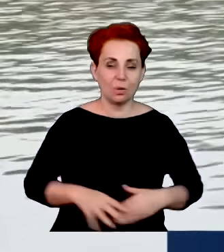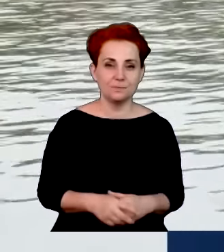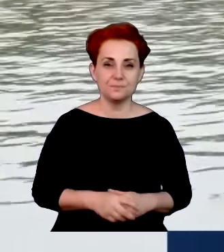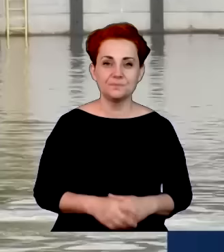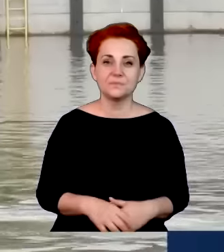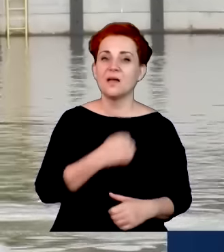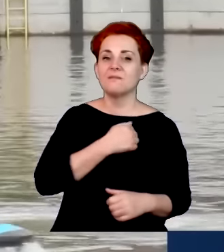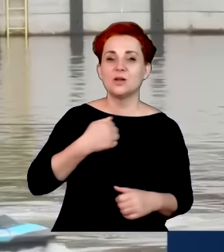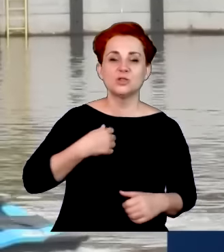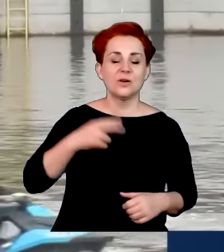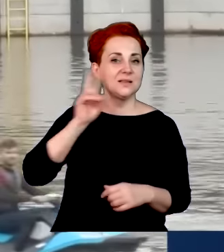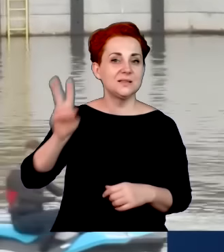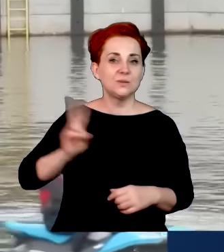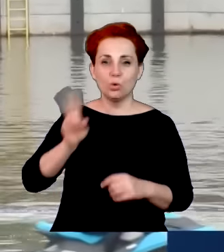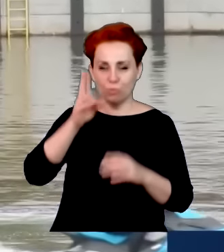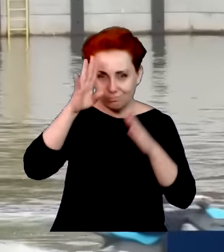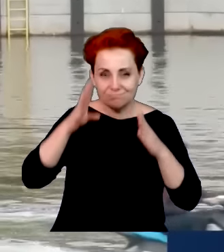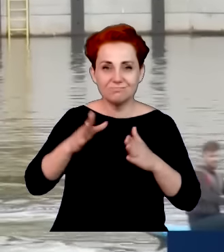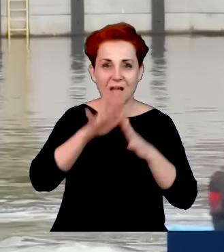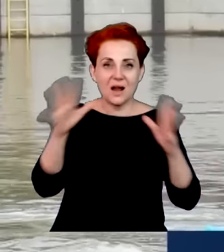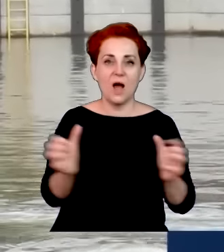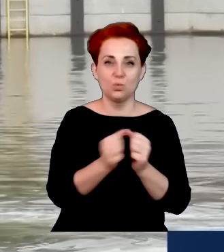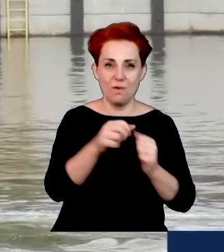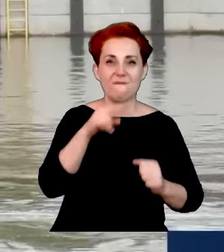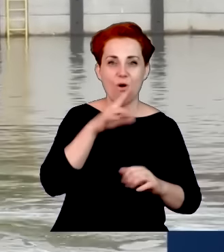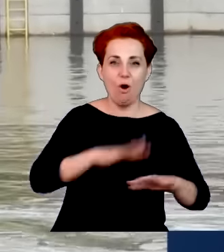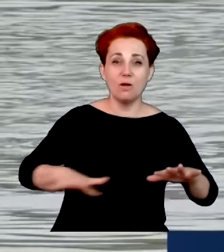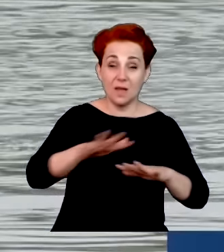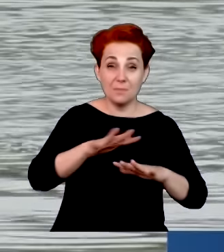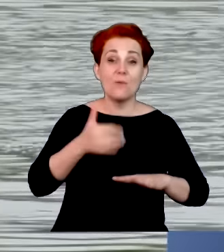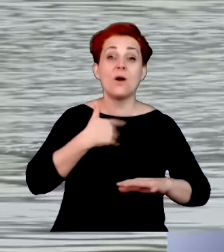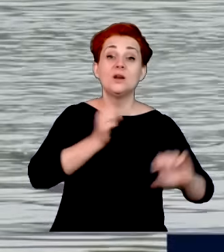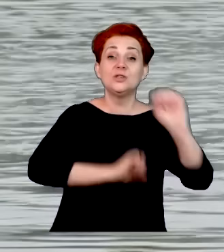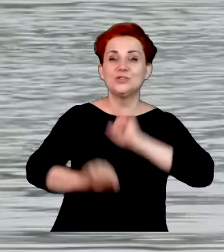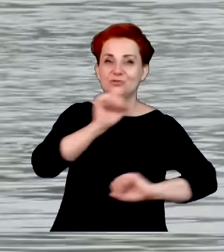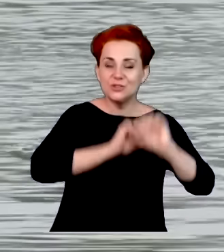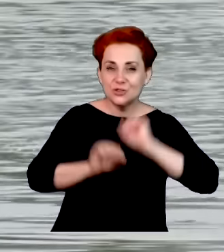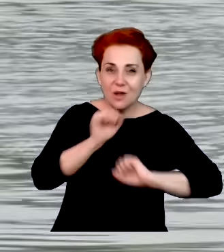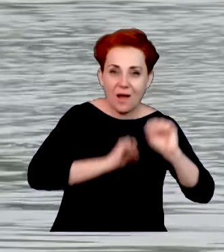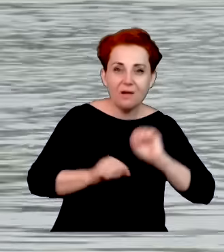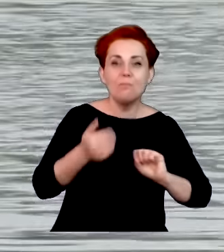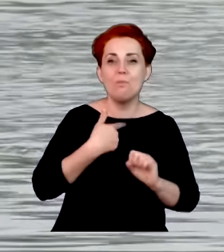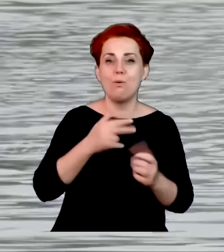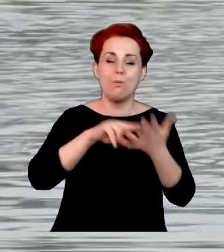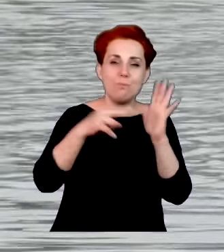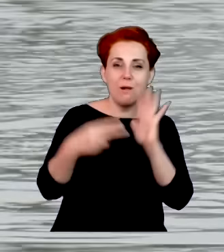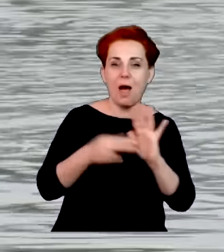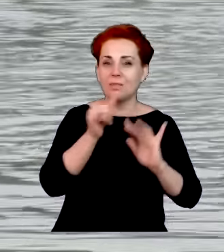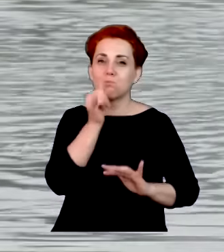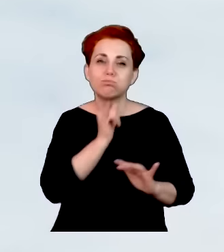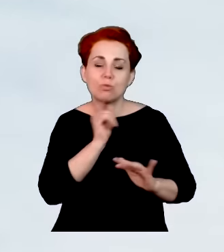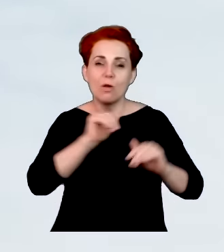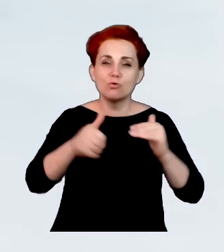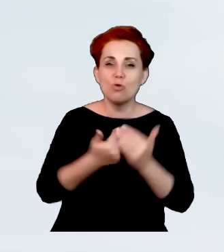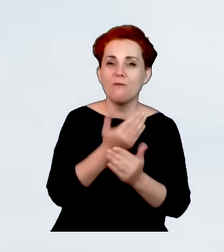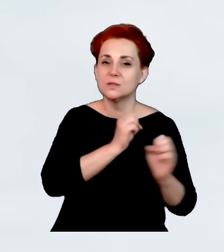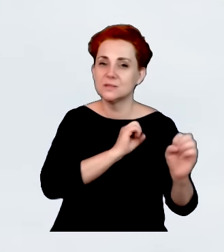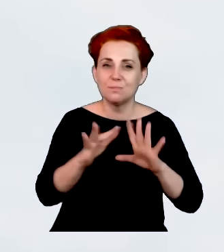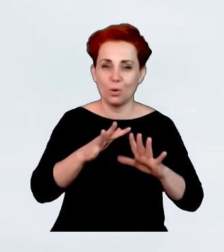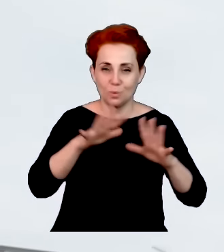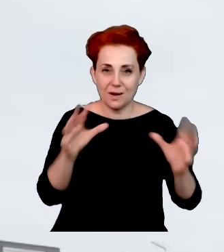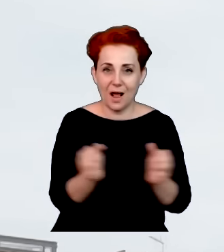Warszawskie instytucje zajmujące się ratownictwem wodnym podczas ćwiczeń Rescue 2024 miały możliwość przetestować nowy system ratunkowy, którym jest